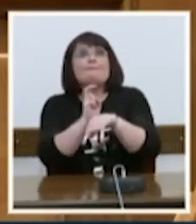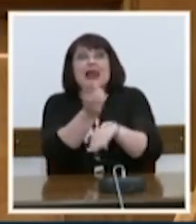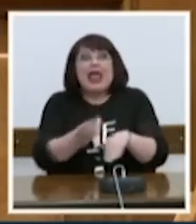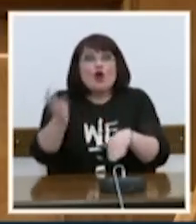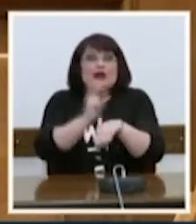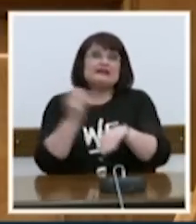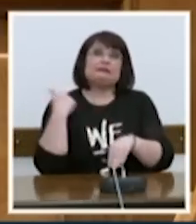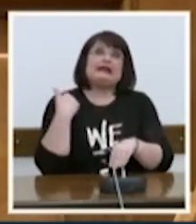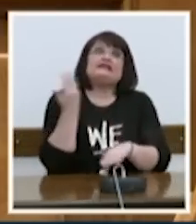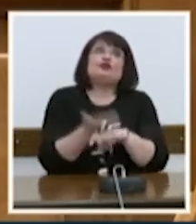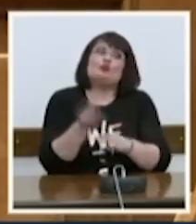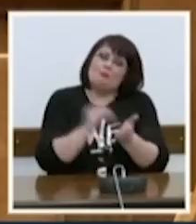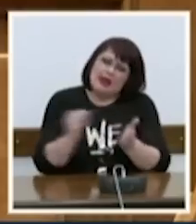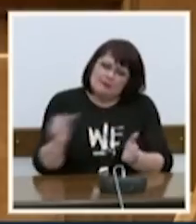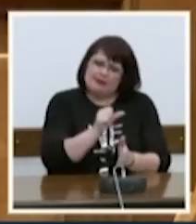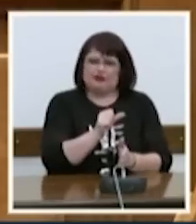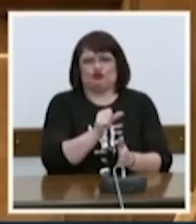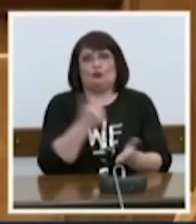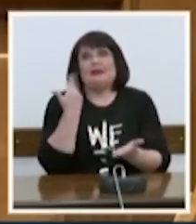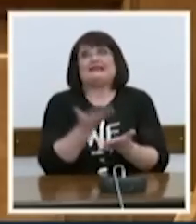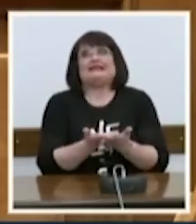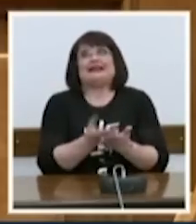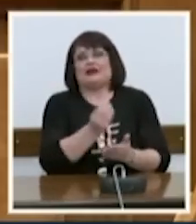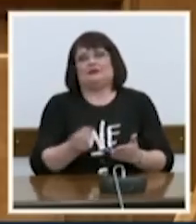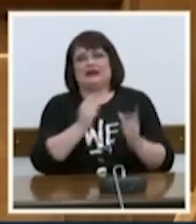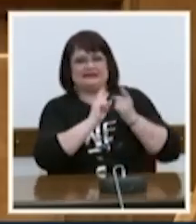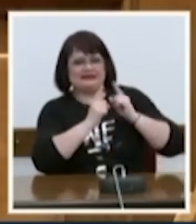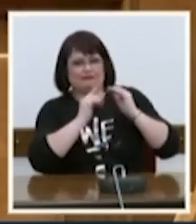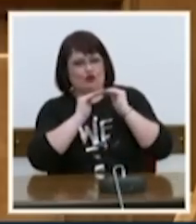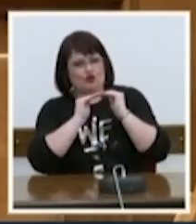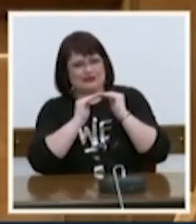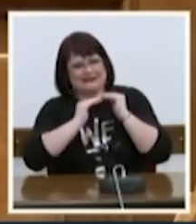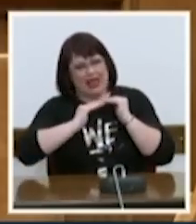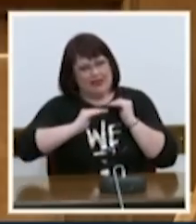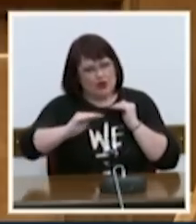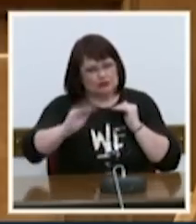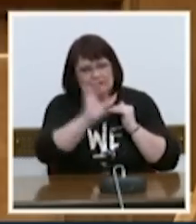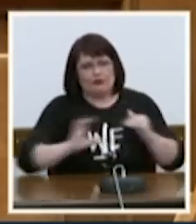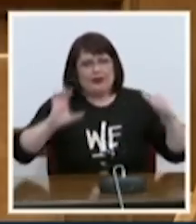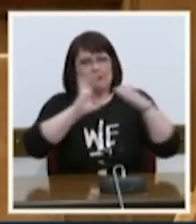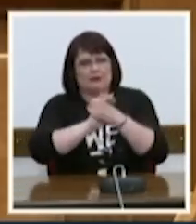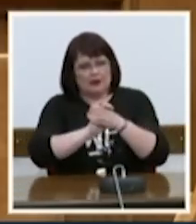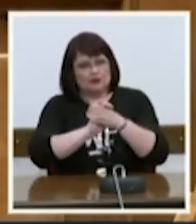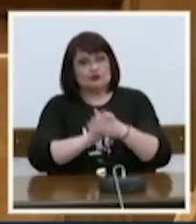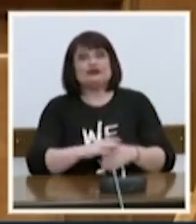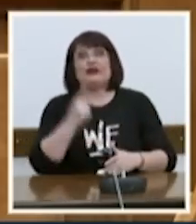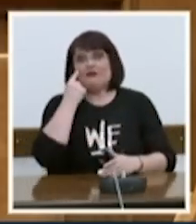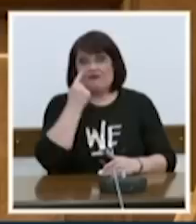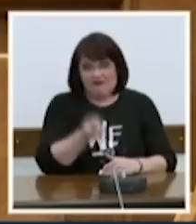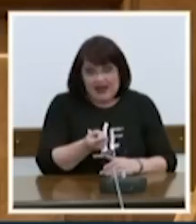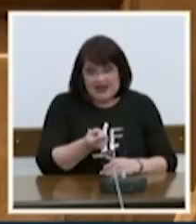επιστρέφουν με το νέο Σύμφωνο Σταθερότητας της Ευρωπαϊκής Ένωσης, ενώ όπως όλα δείχνουν, μια